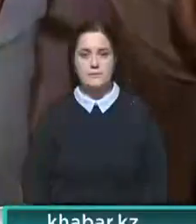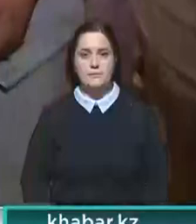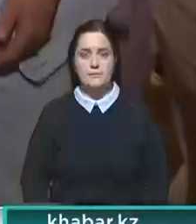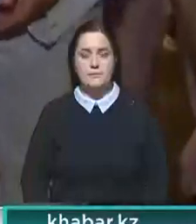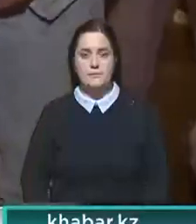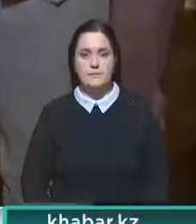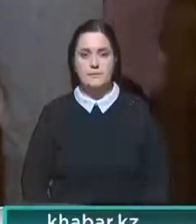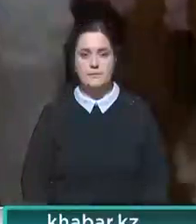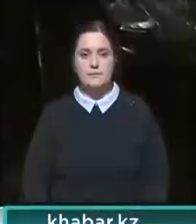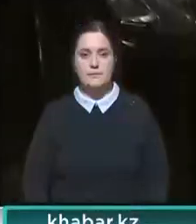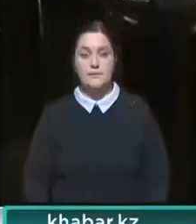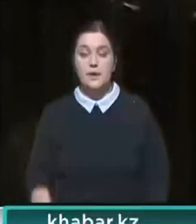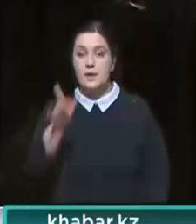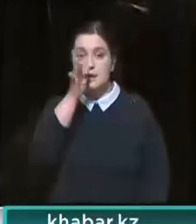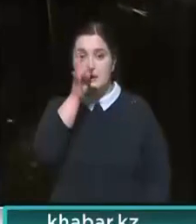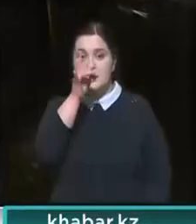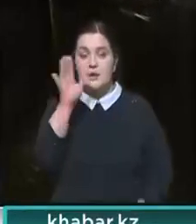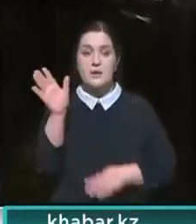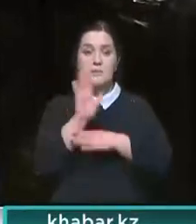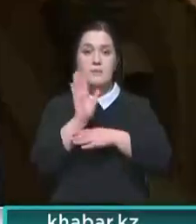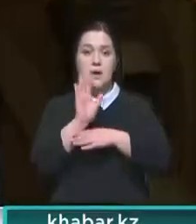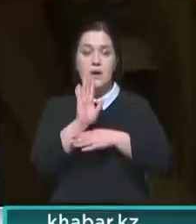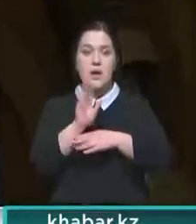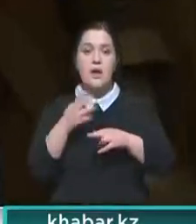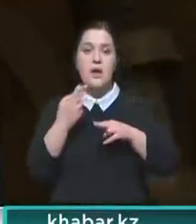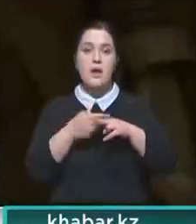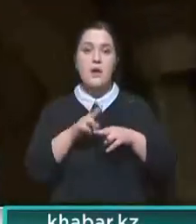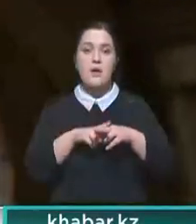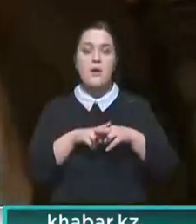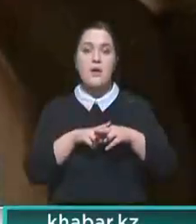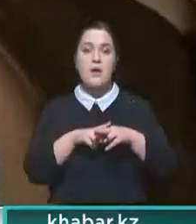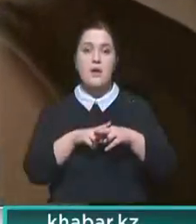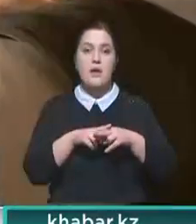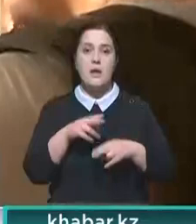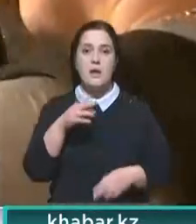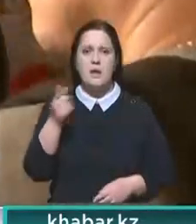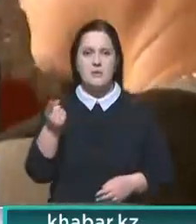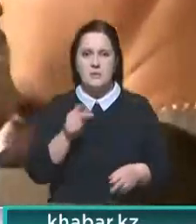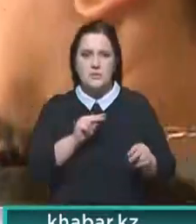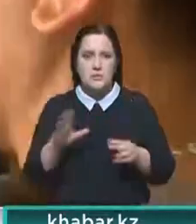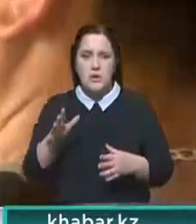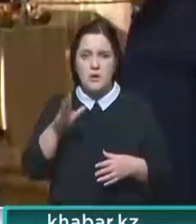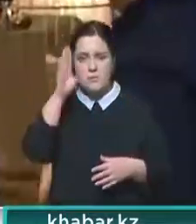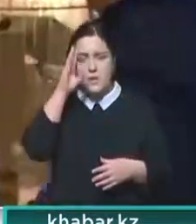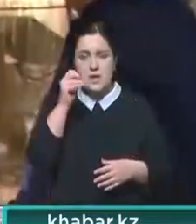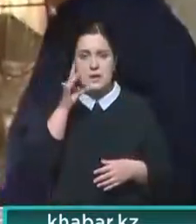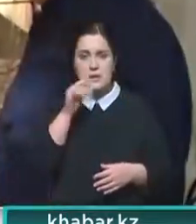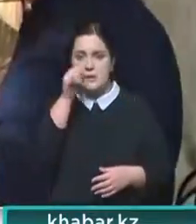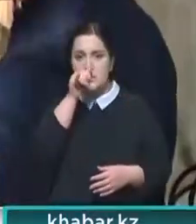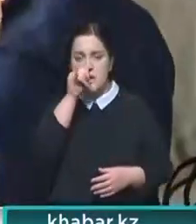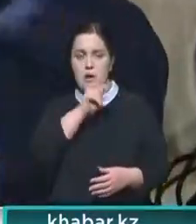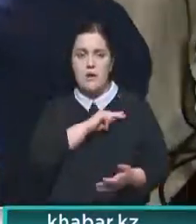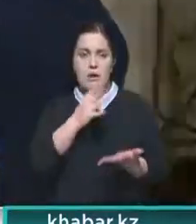Сюжет будущей кинокомедии «Такия» сказочный, с элементами драмы. В центре картины неудачник Иркын. Он не может найти работу, ему постоянно не